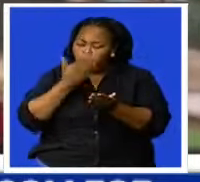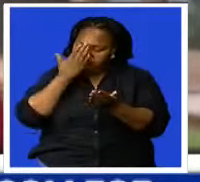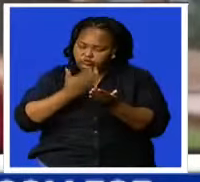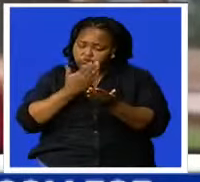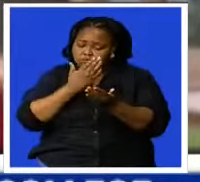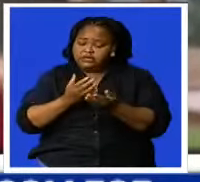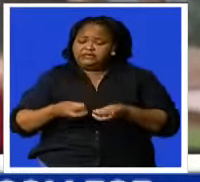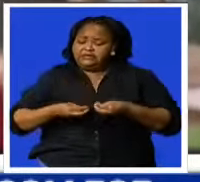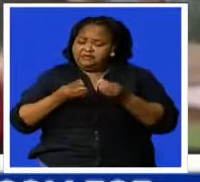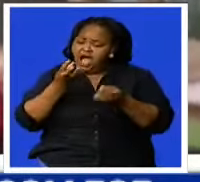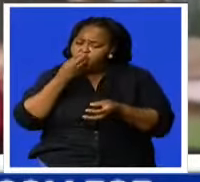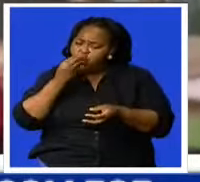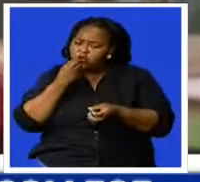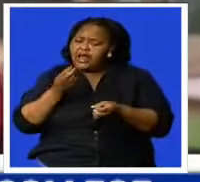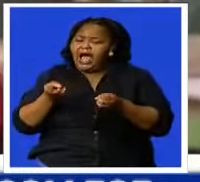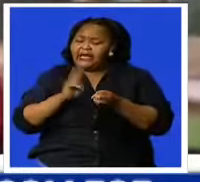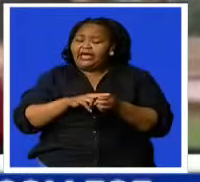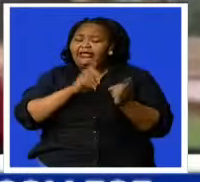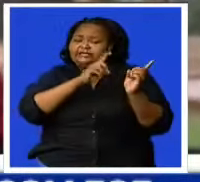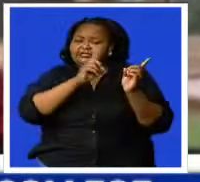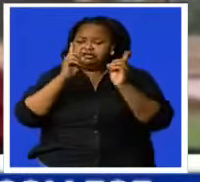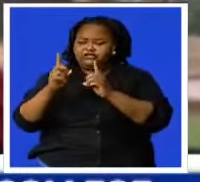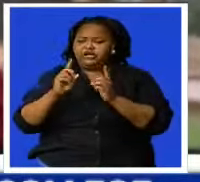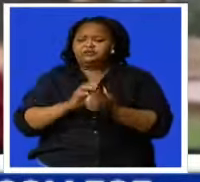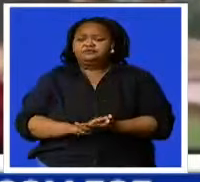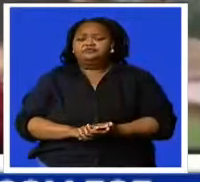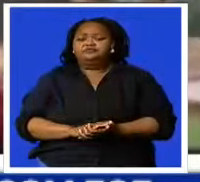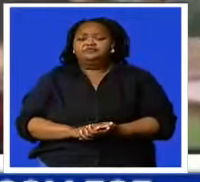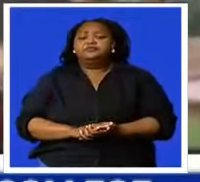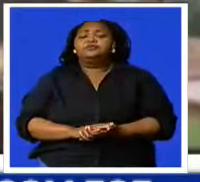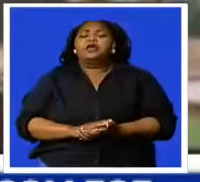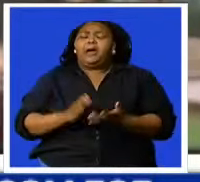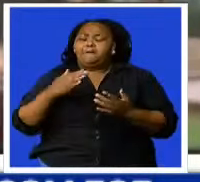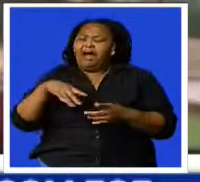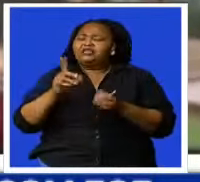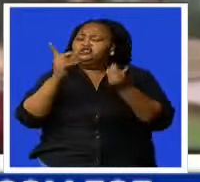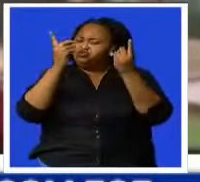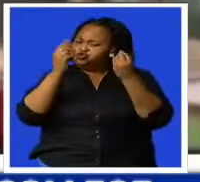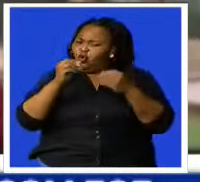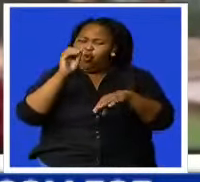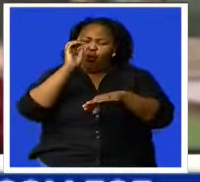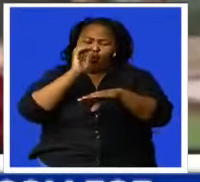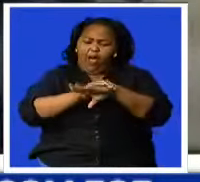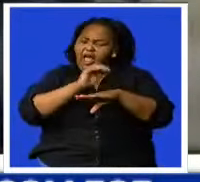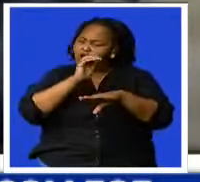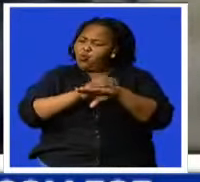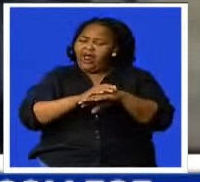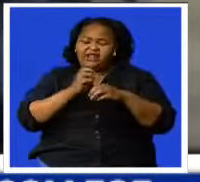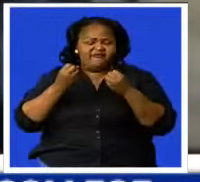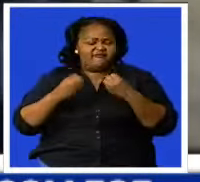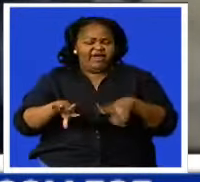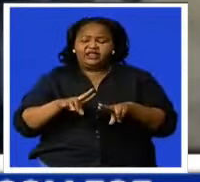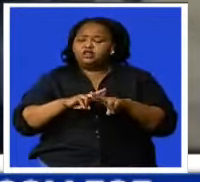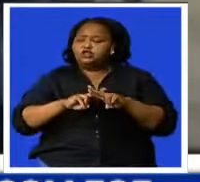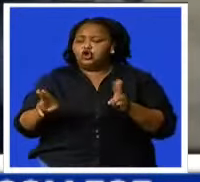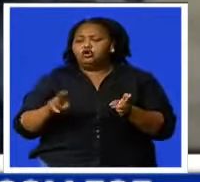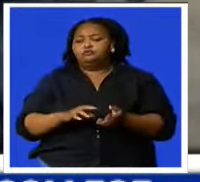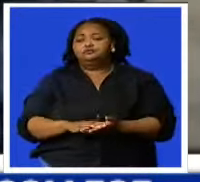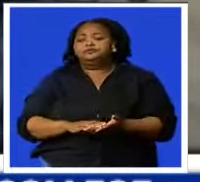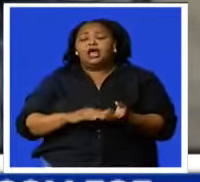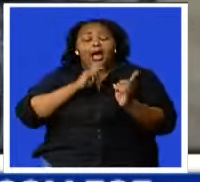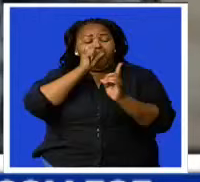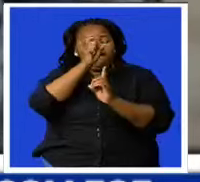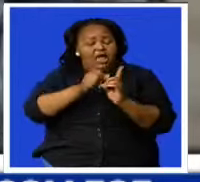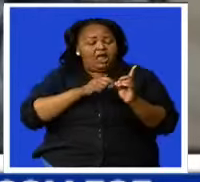simnike tishele. Sizathu ke sokungaphefomi unako konke lokho angisiboni. Celane Shongwe lobe ingcenye